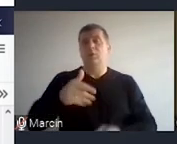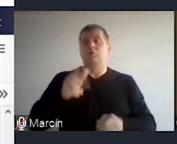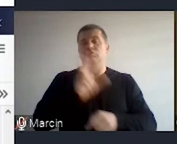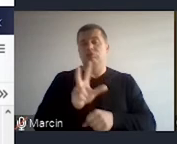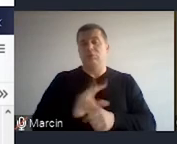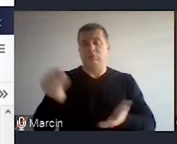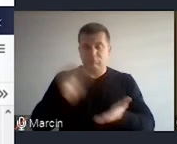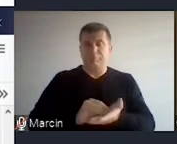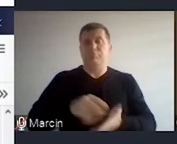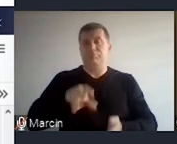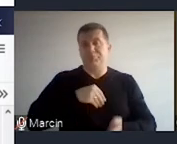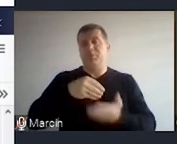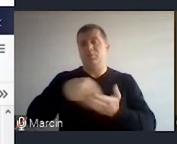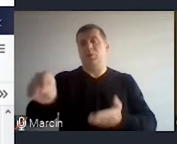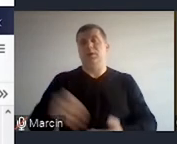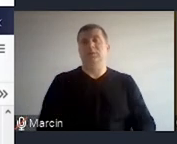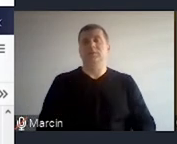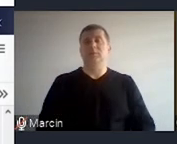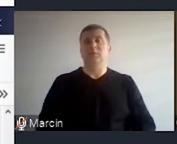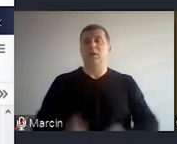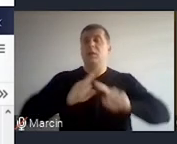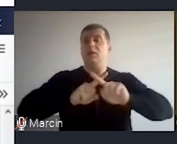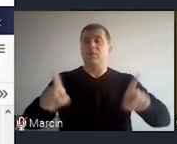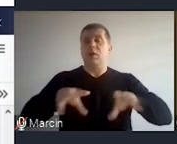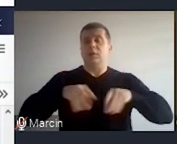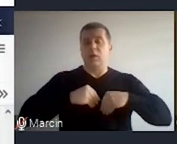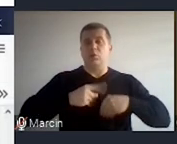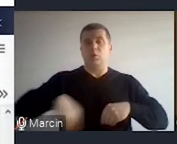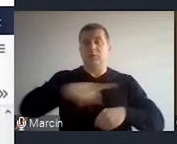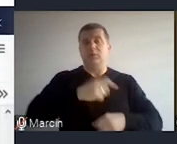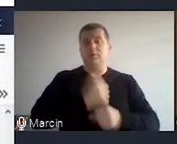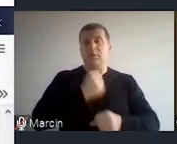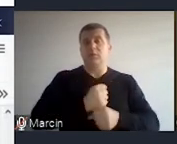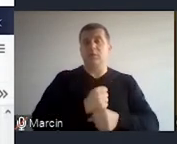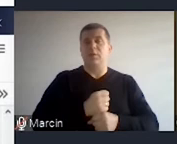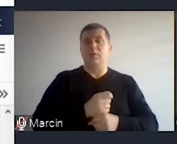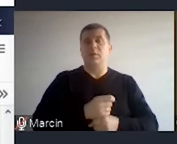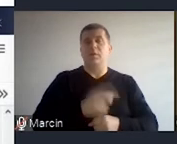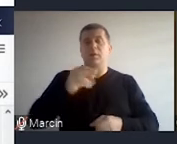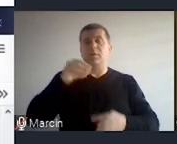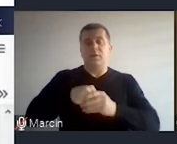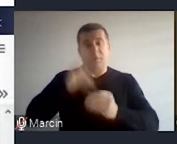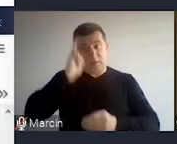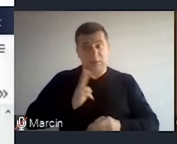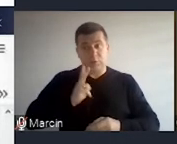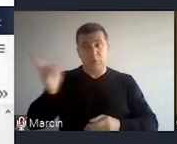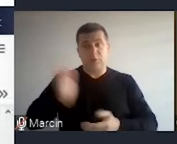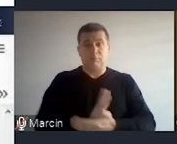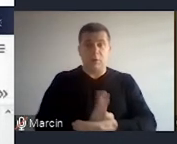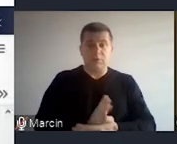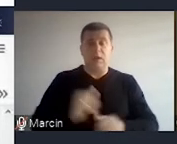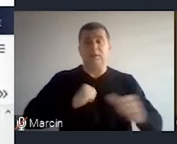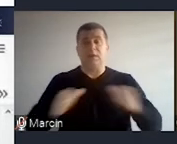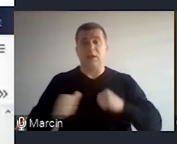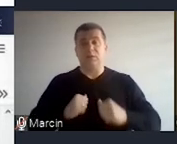trzynastkę można zapłacić. Nie wolno zatrudniać personelu zatrudnionego w instytucji pośredniczącej czy